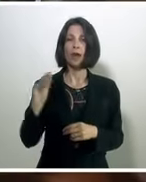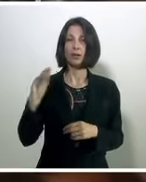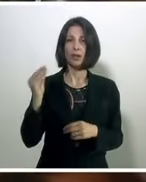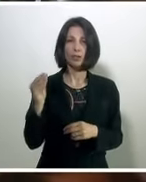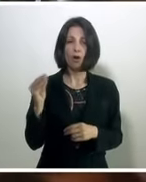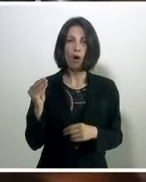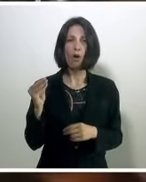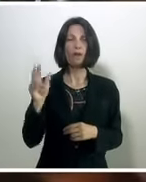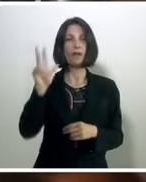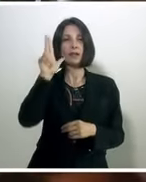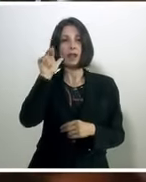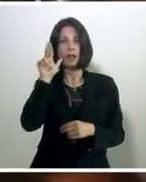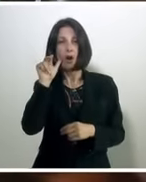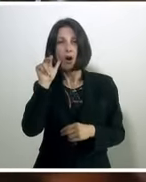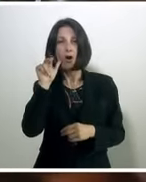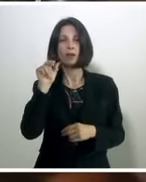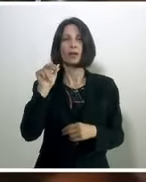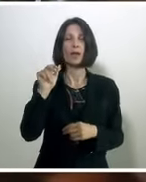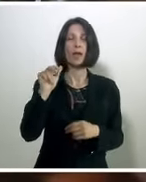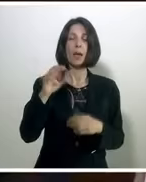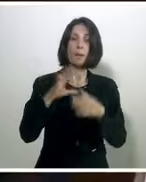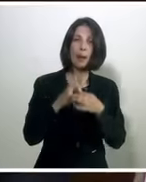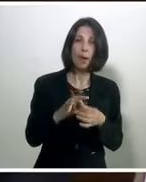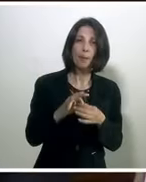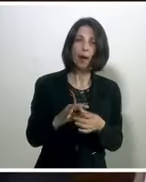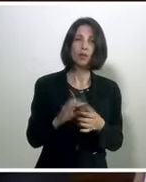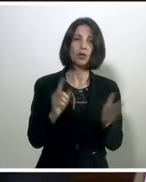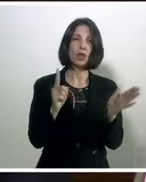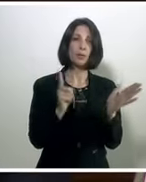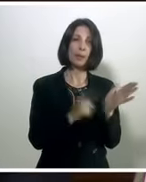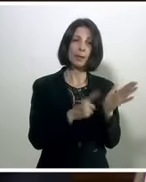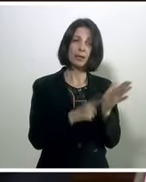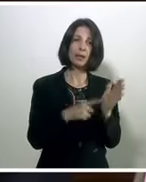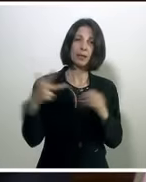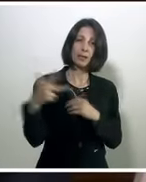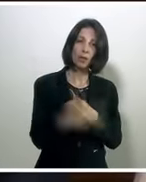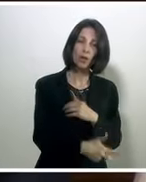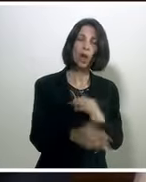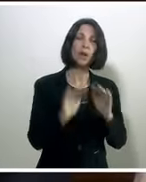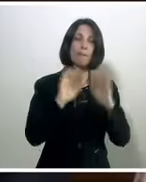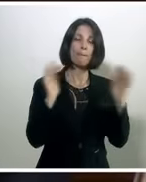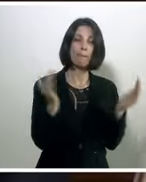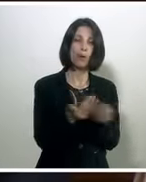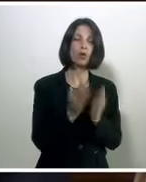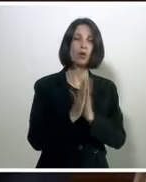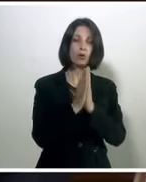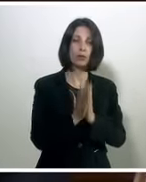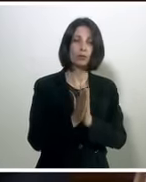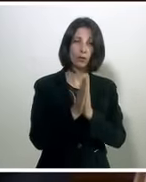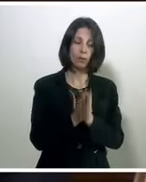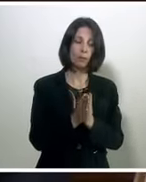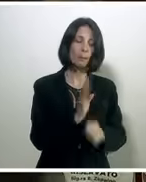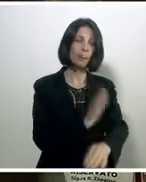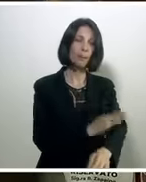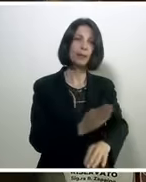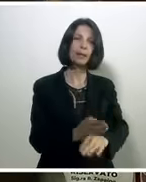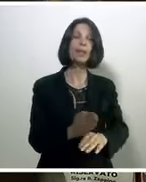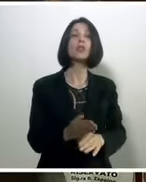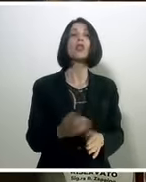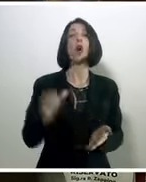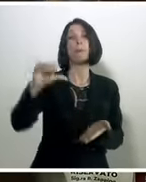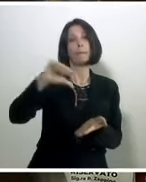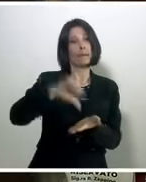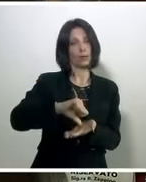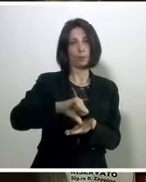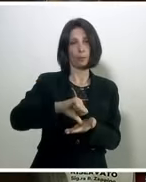femminista sindacale per la pace per i Diritti Sociali con il mondo cattolico del suo principale partito di riferimento la Democrazia